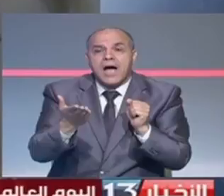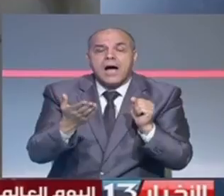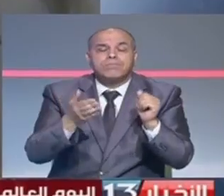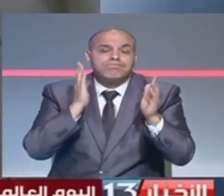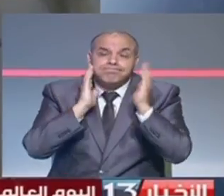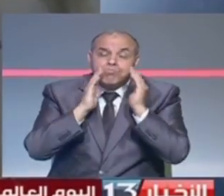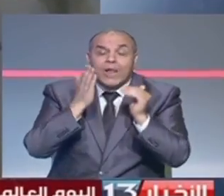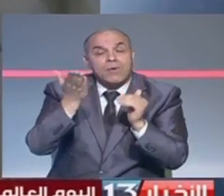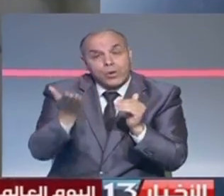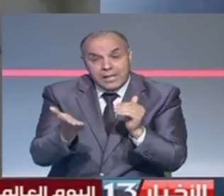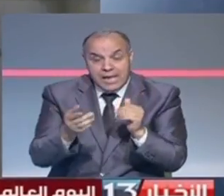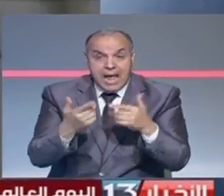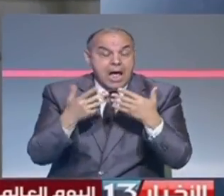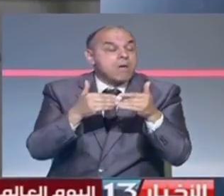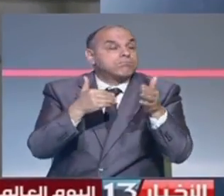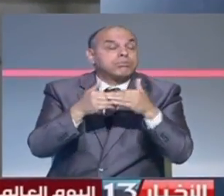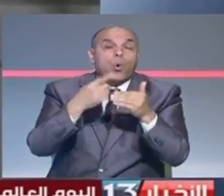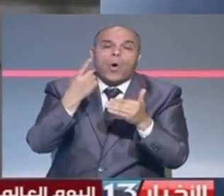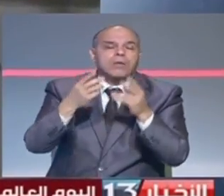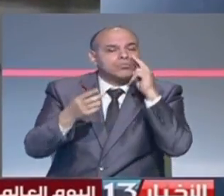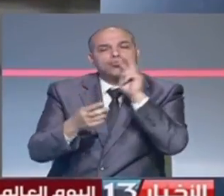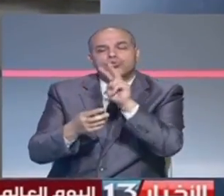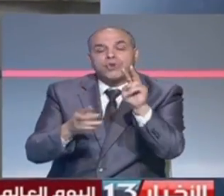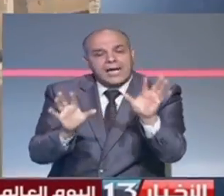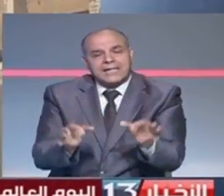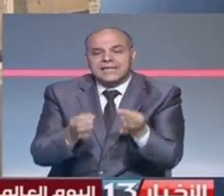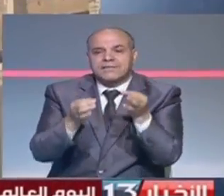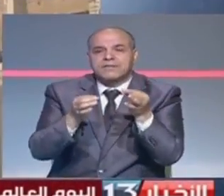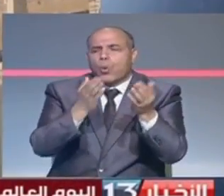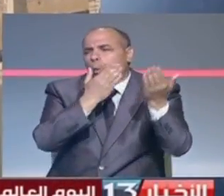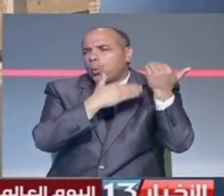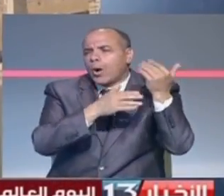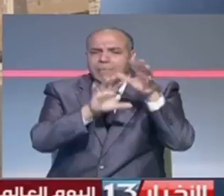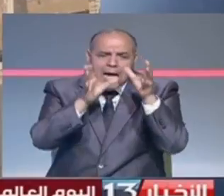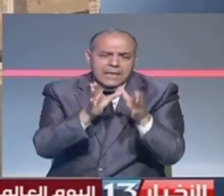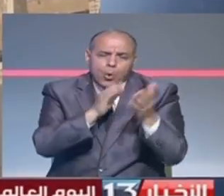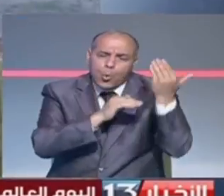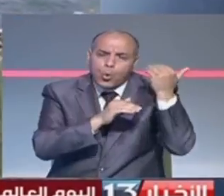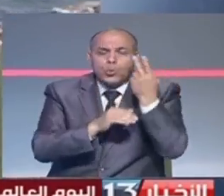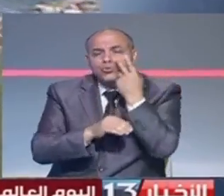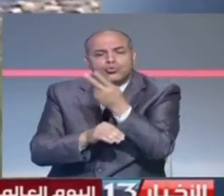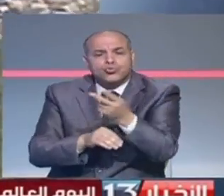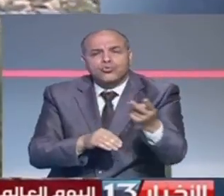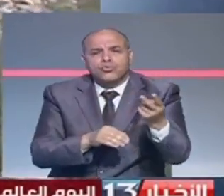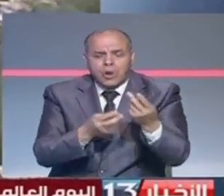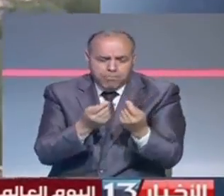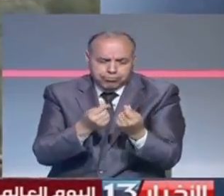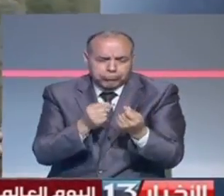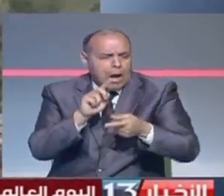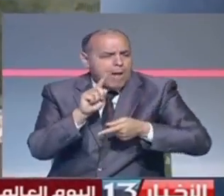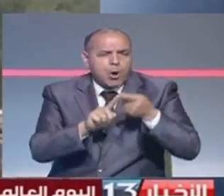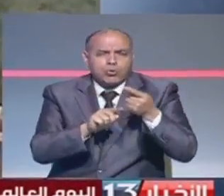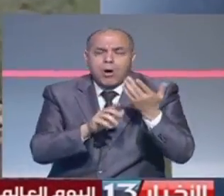العنكبوتيه النافذه الوحيده للعالم لاكتشاف معالمه الاثريه والاطلاع على كنوزه التاريخيه